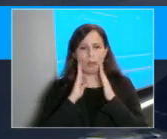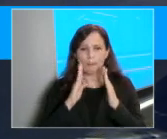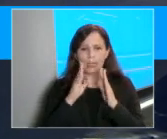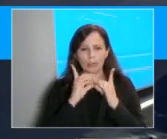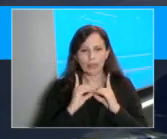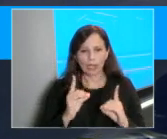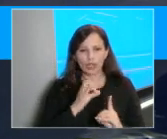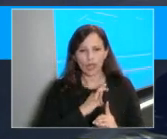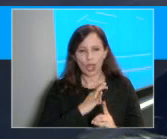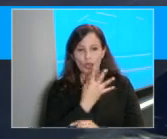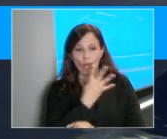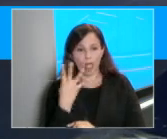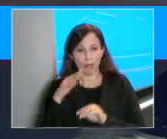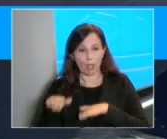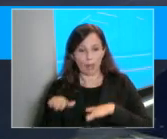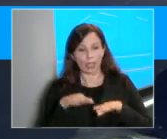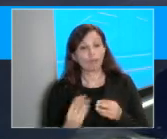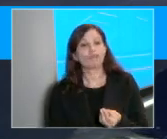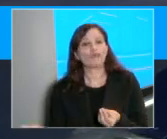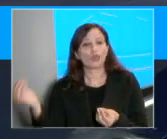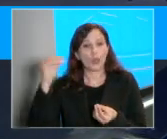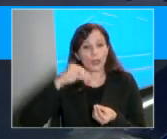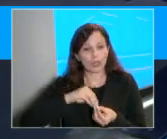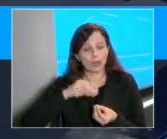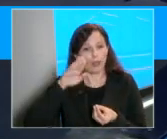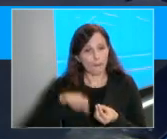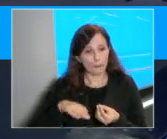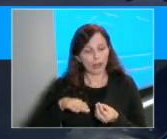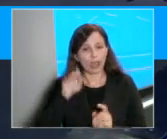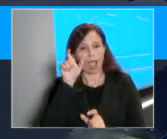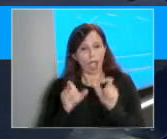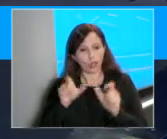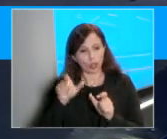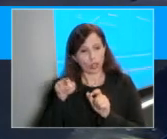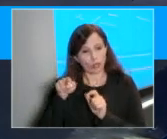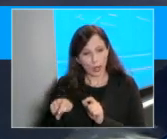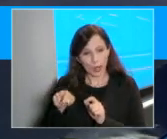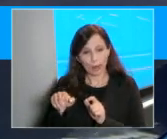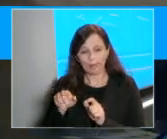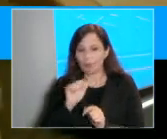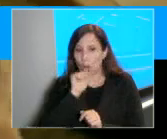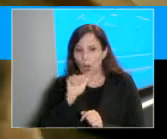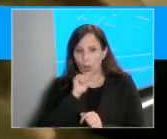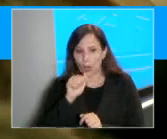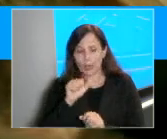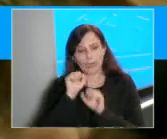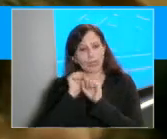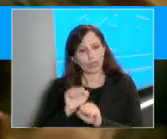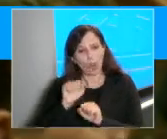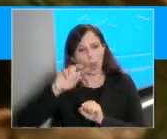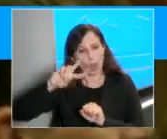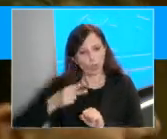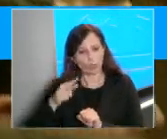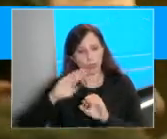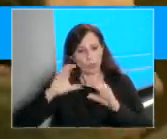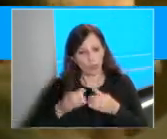של ארבעה מנדטים, עליהם תוסיף את גם אנשים שהם לא ירצו להצביע שוב לכחול לבן אחרי שהם הבינו שהם